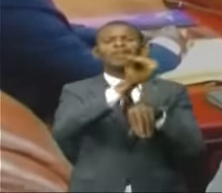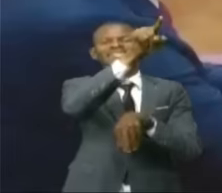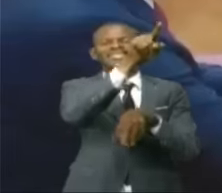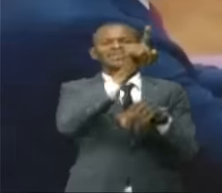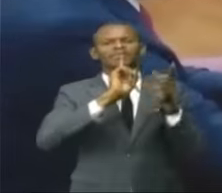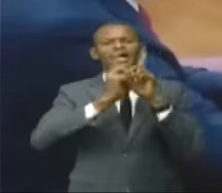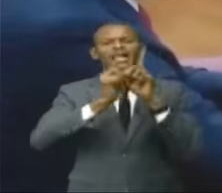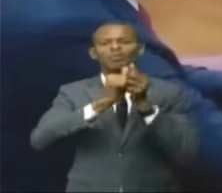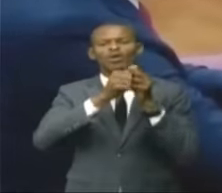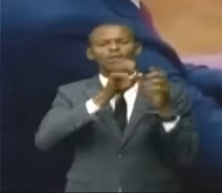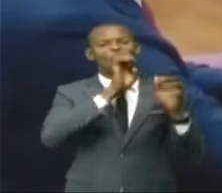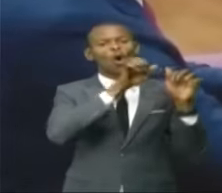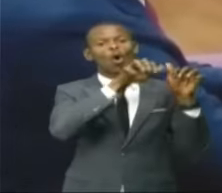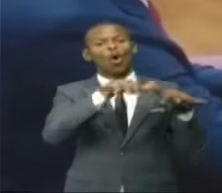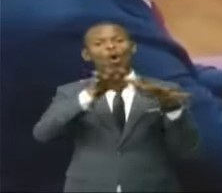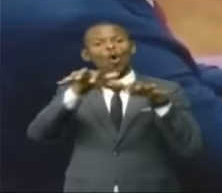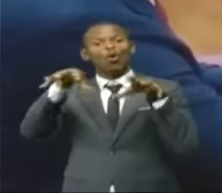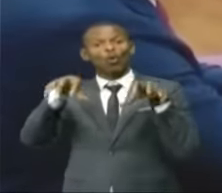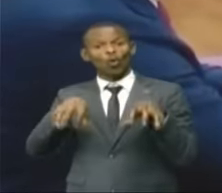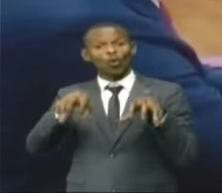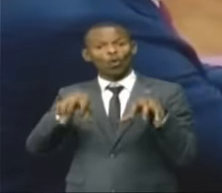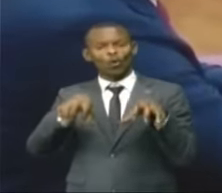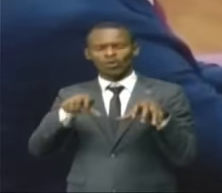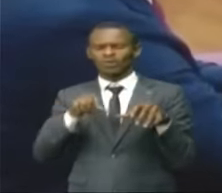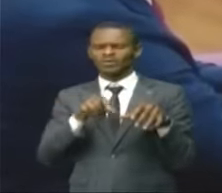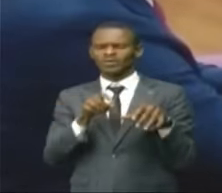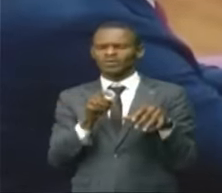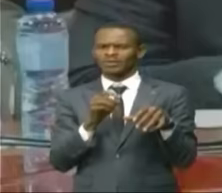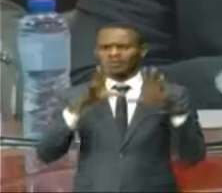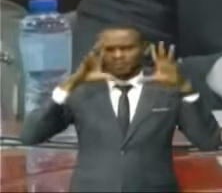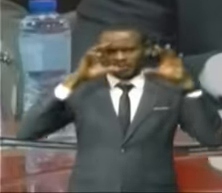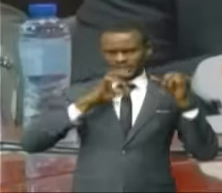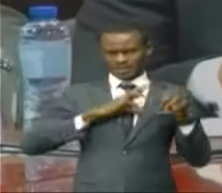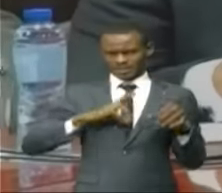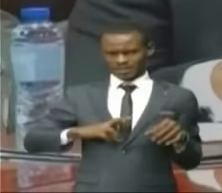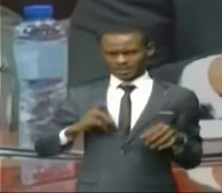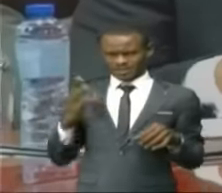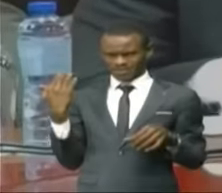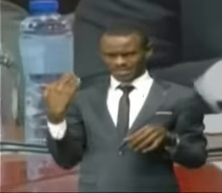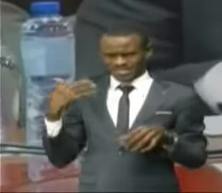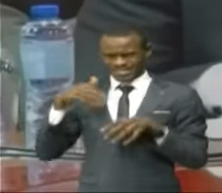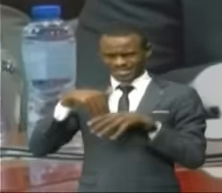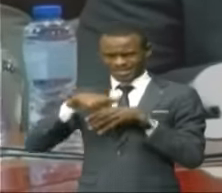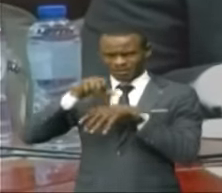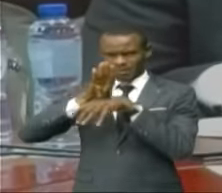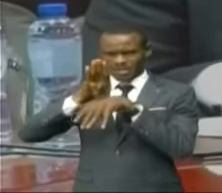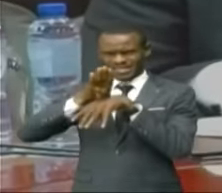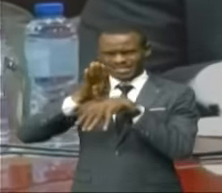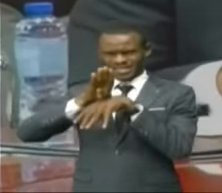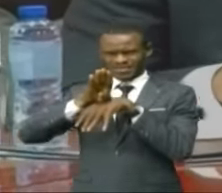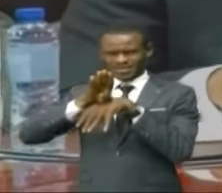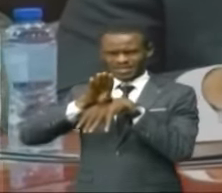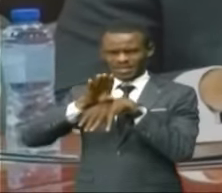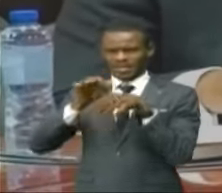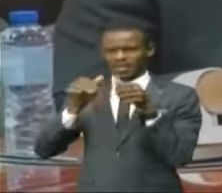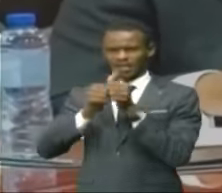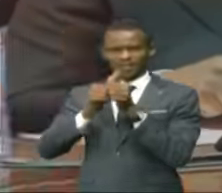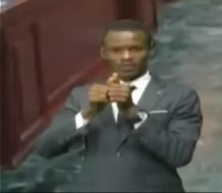Conseil de sa participation le 28 octobre dernier à Brazzaville, au deuxième sommet de trois bassins des